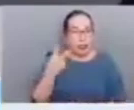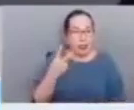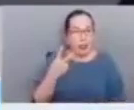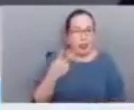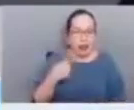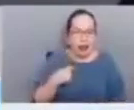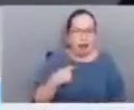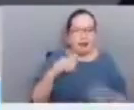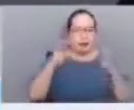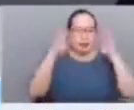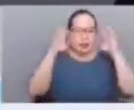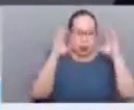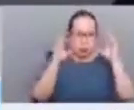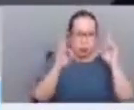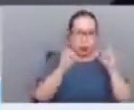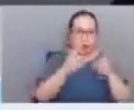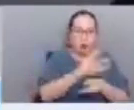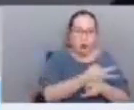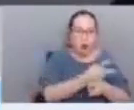ang ginawa po namin sa GSIS,